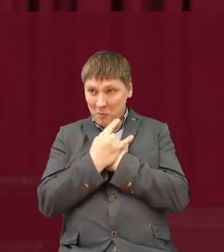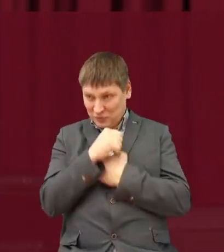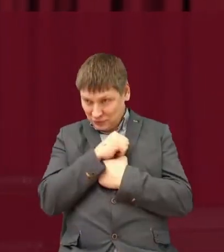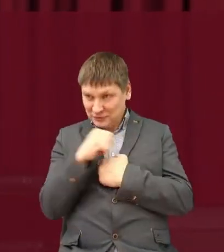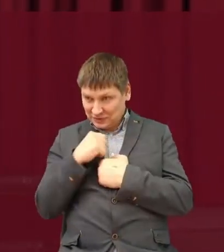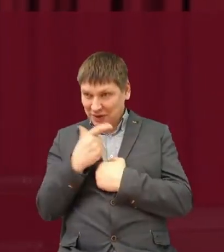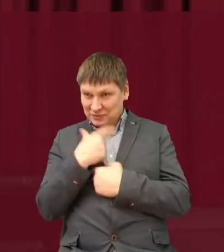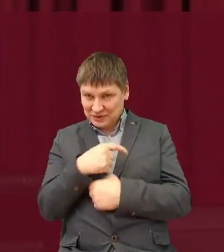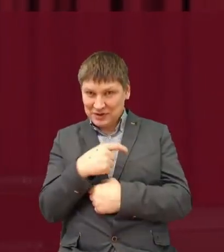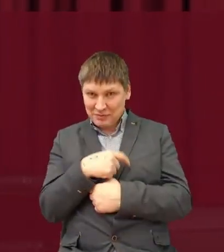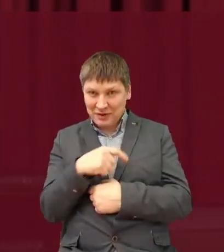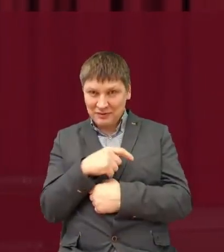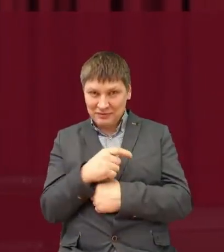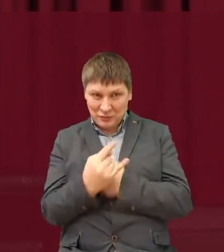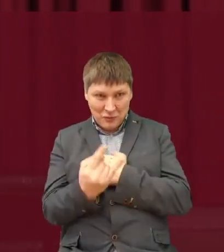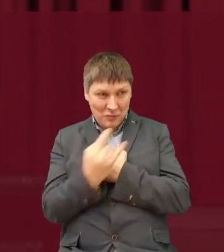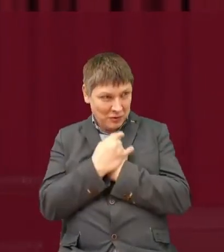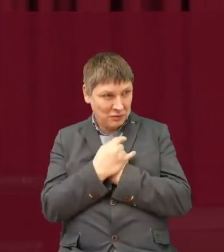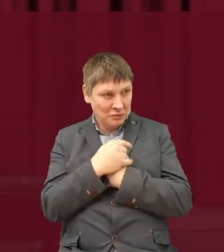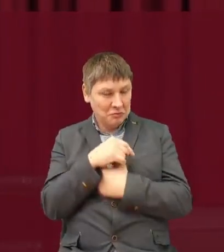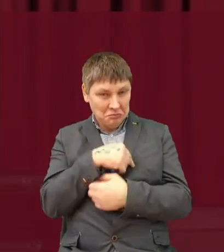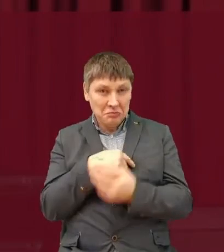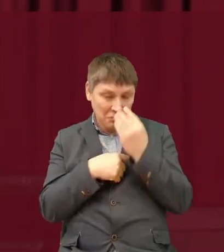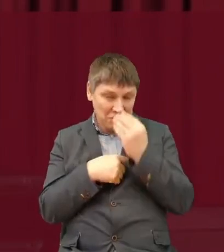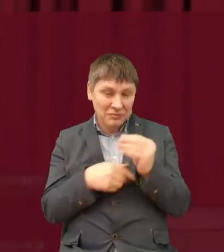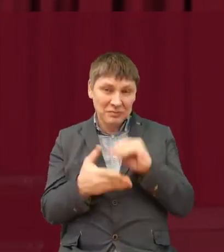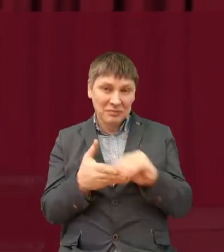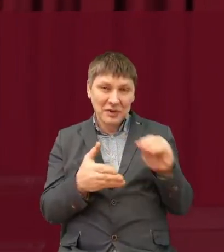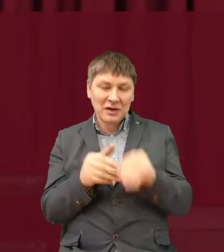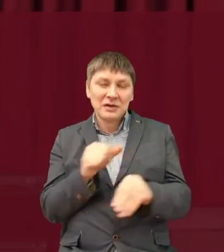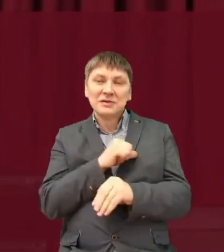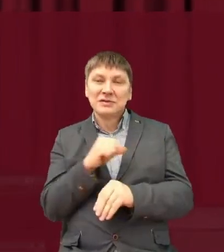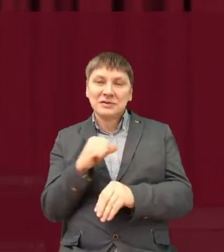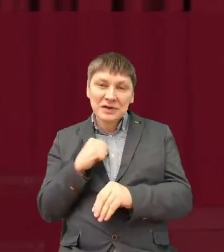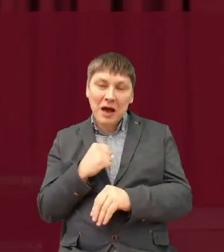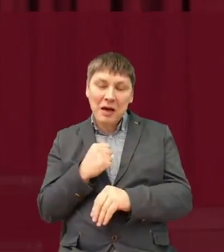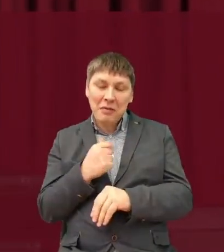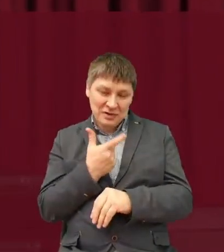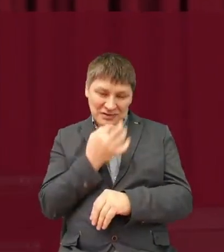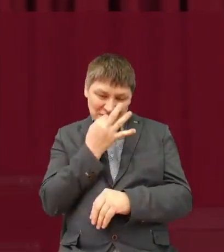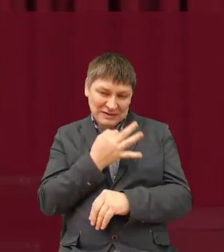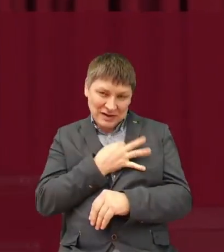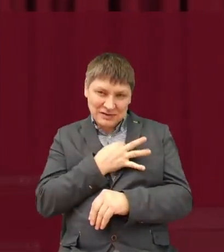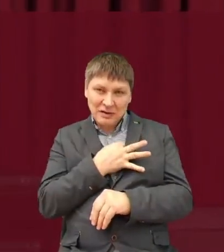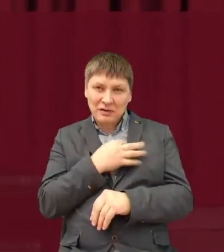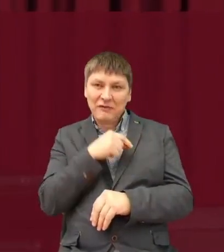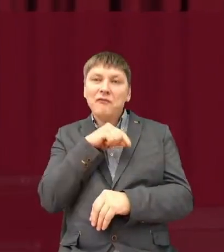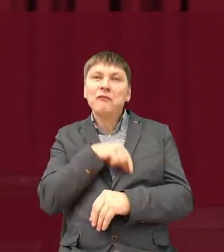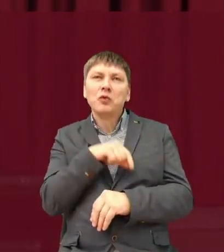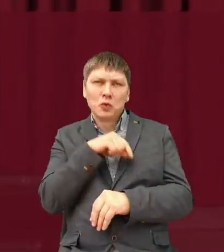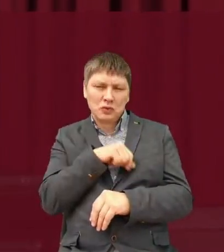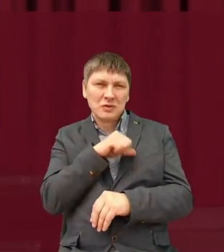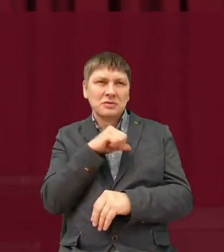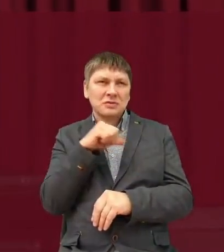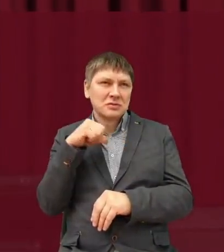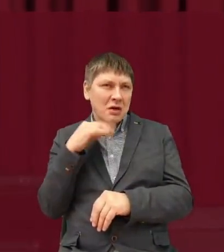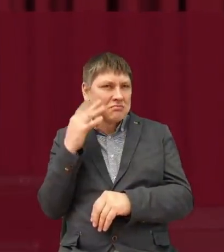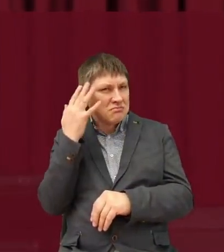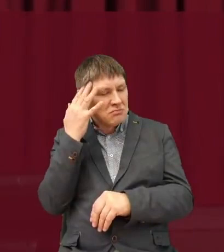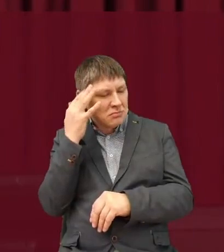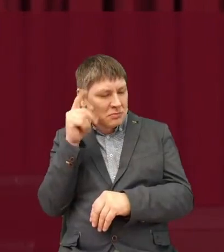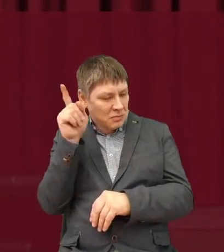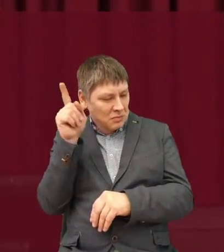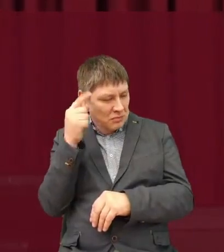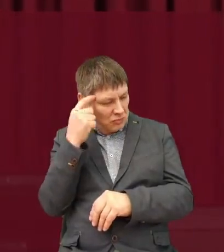слышал и касалось его но здесь написано Он сказал сердце своё то есть человек сам внутри